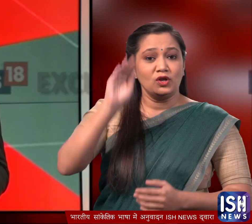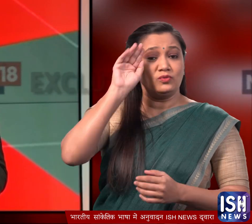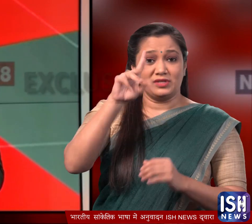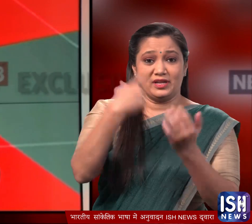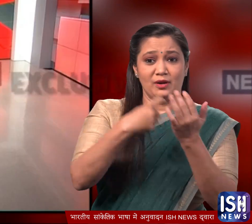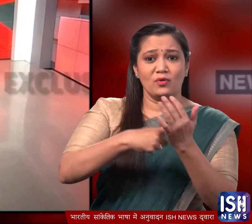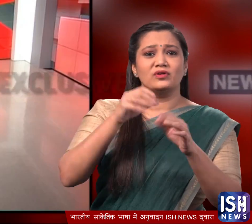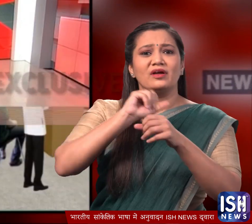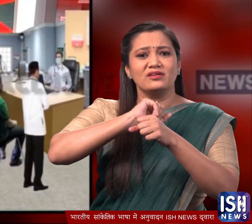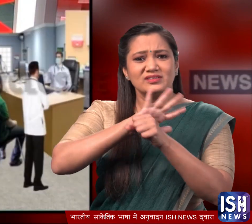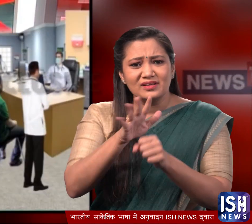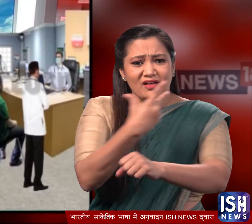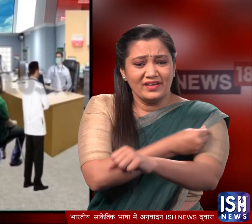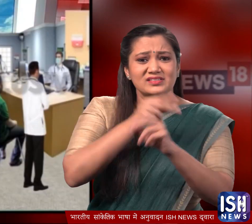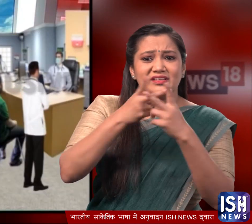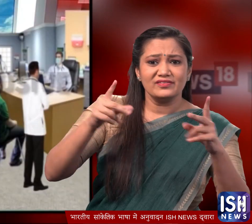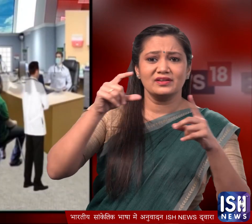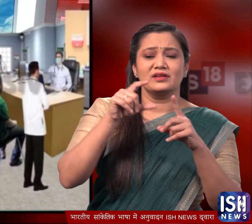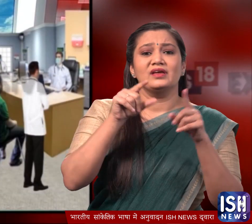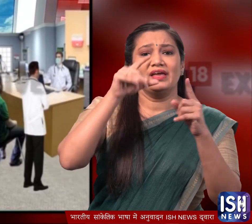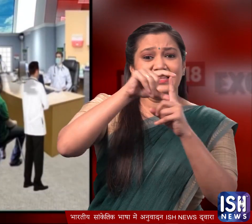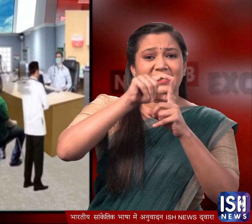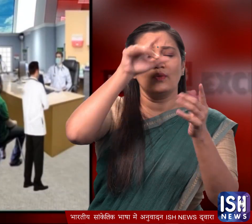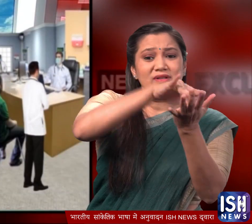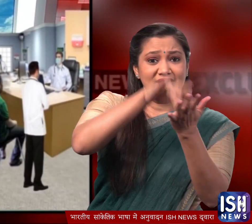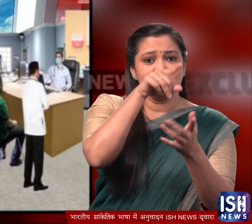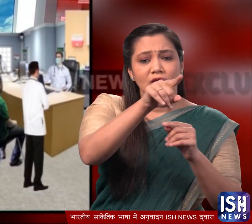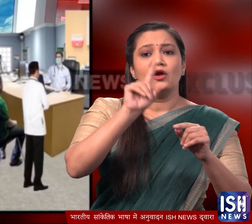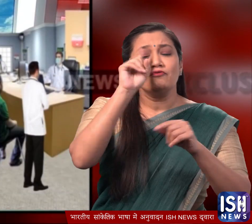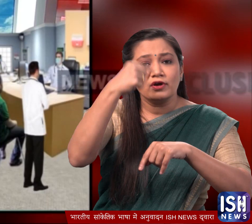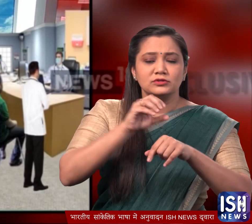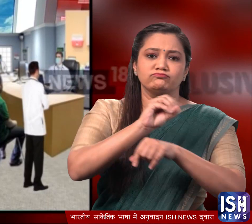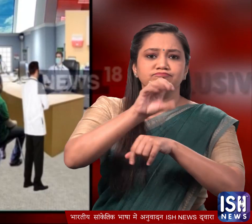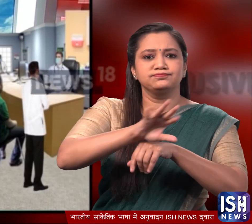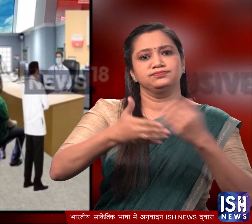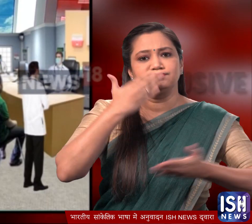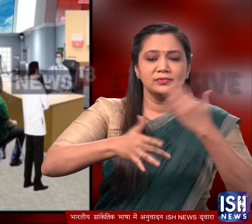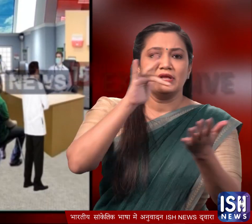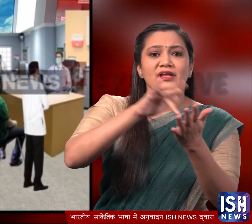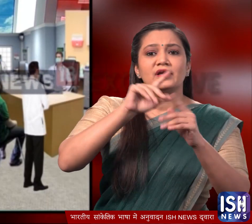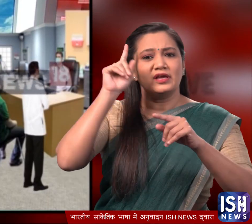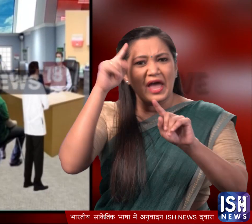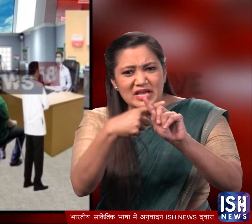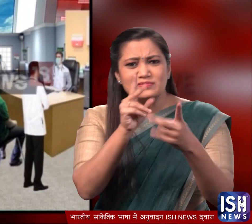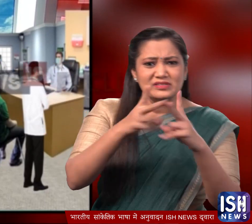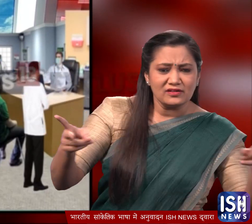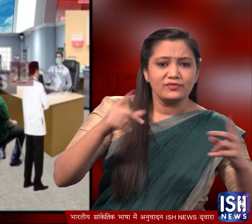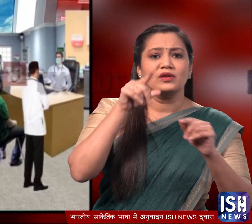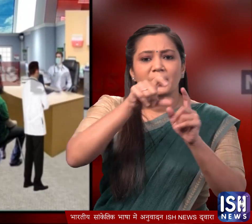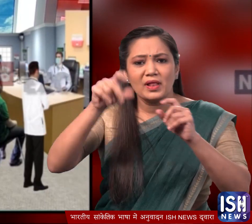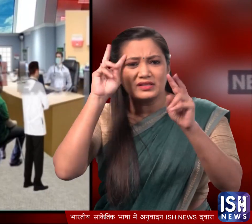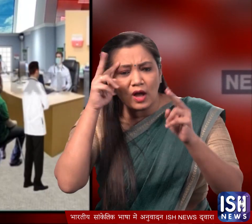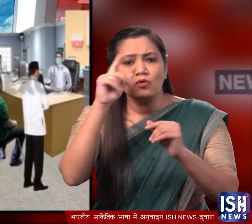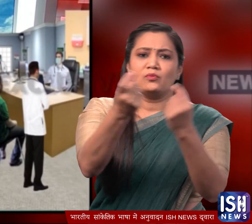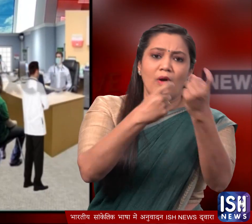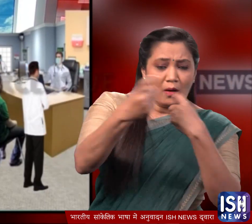मंसूरी की रिपोर्ट है कि वैक्सीन पर भ्रम मिटाने के लिए दिल्ली स्टेट कैंसर इंस्टीट्यूट में पहला काउंसलिंग सेशन रखा गया, जहां विशेषज्ञों ने स्वास्थ्य